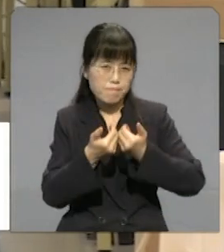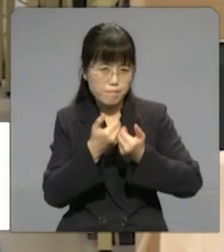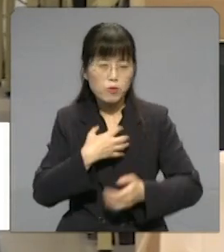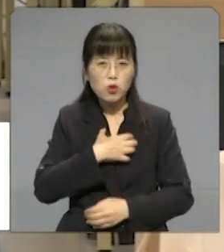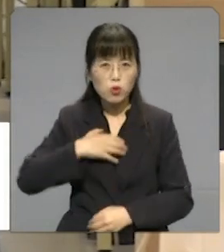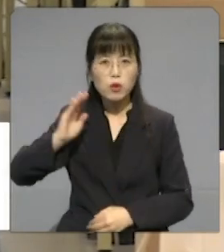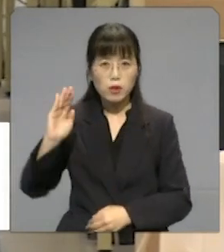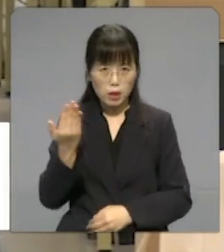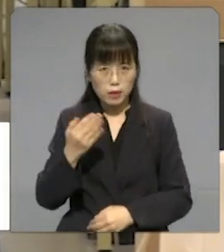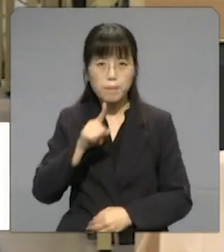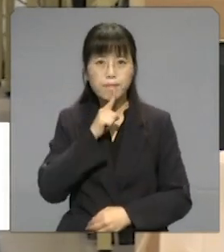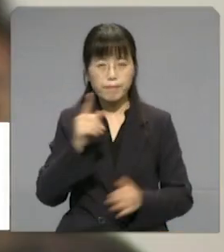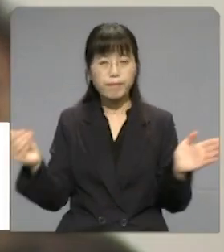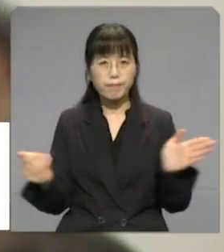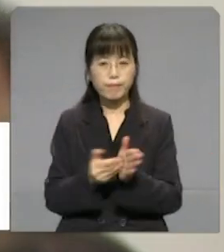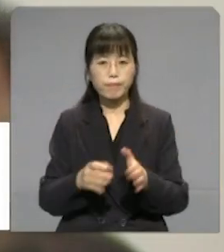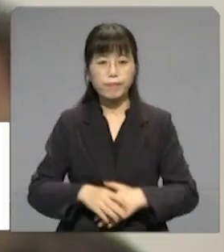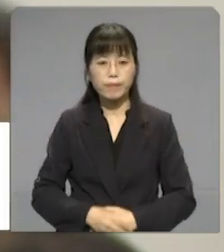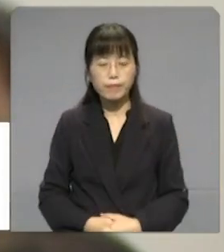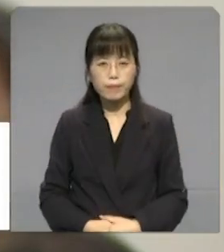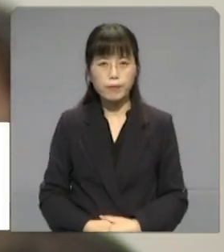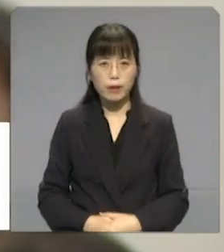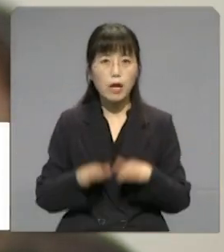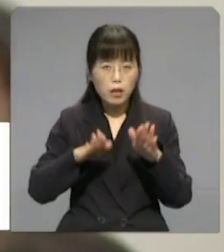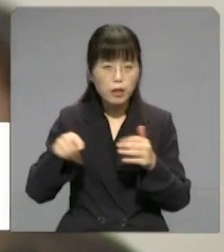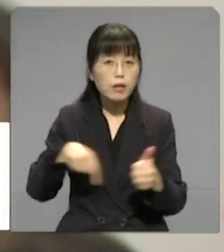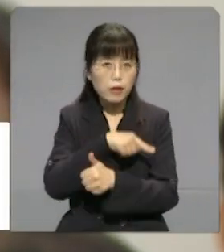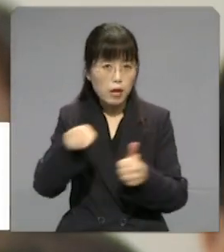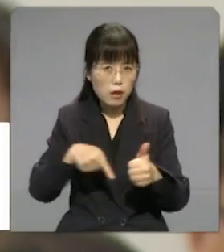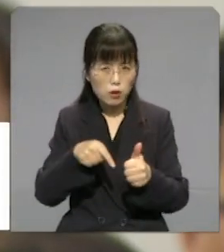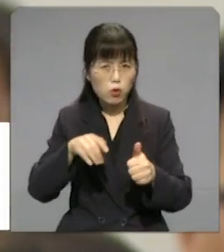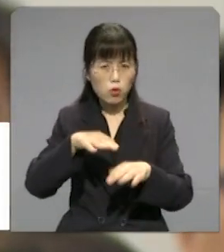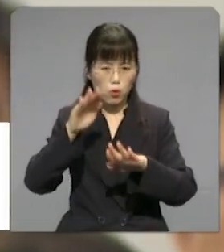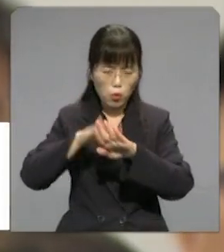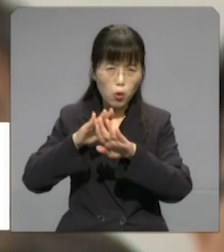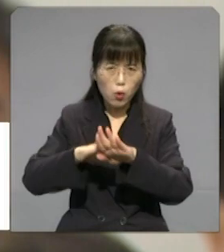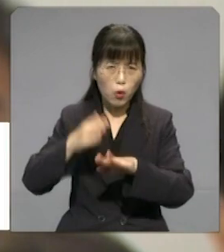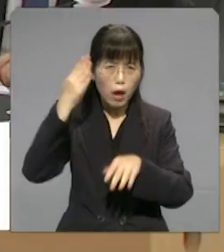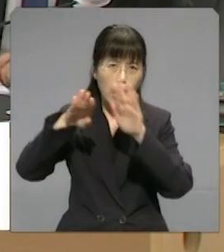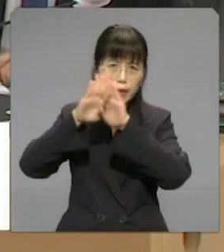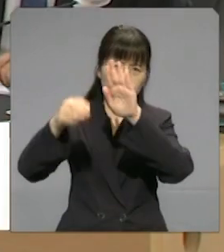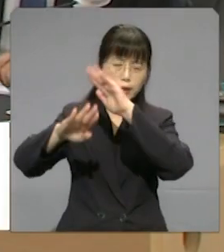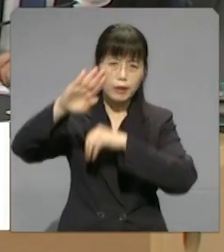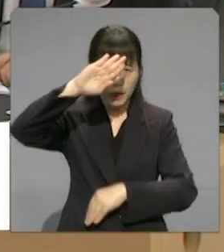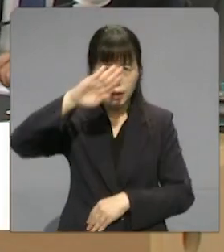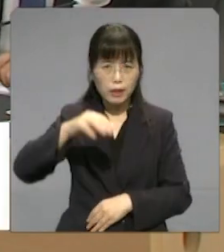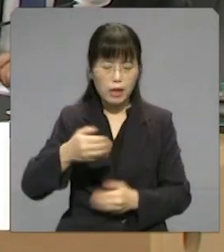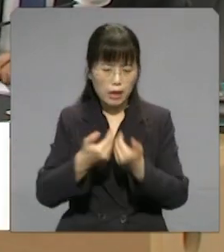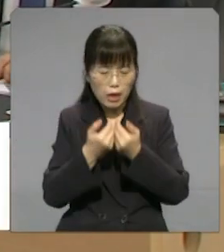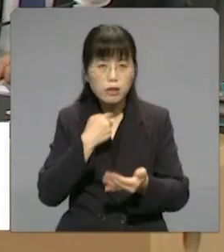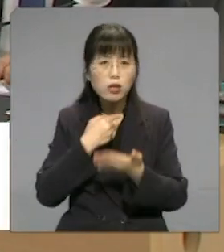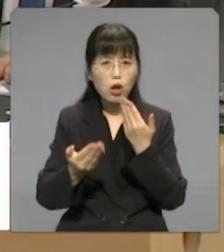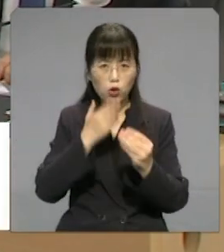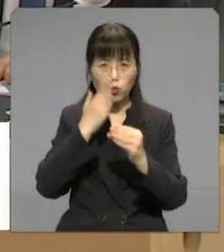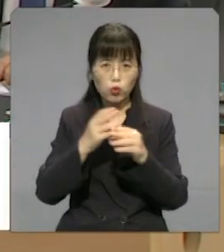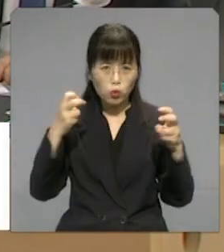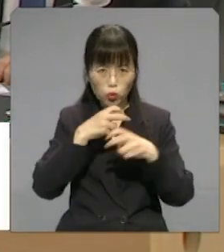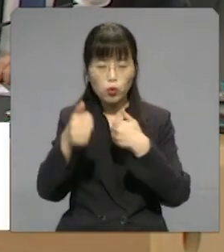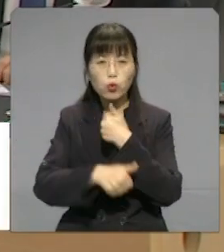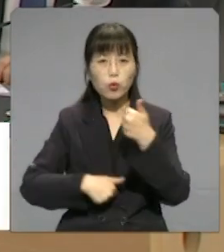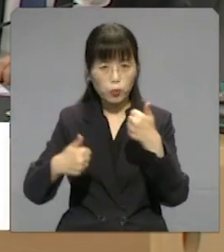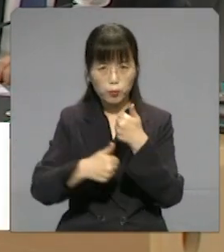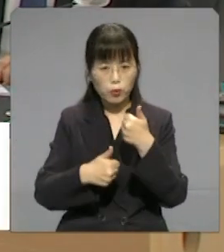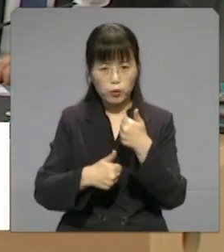우려된다며 이같이 밝혔습니다 현재 상황을 손바닥으로 하늘 가리기라며 갈등을 겪고 있을 국토교통부